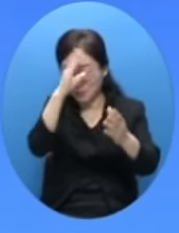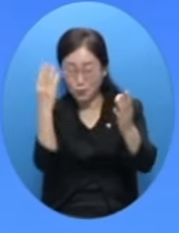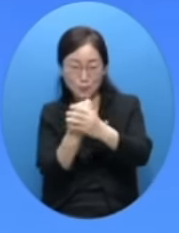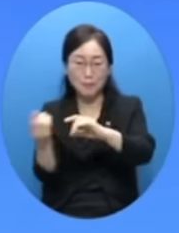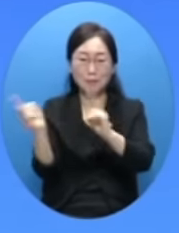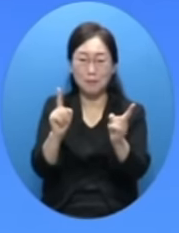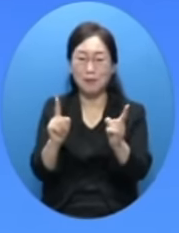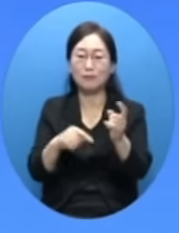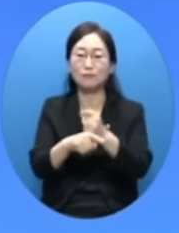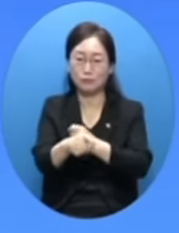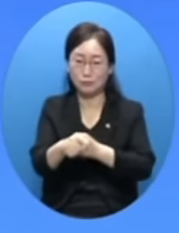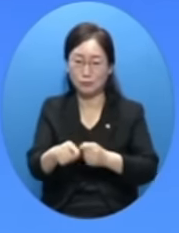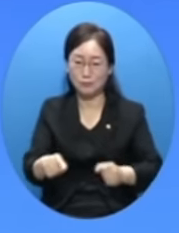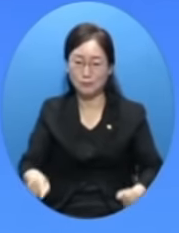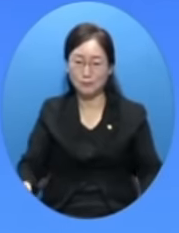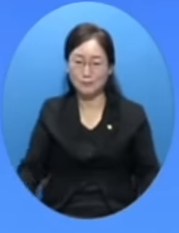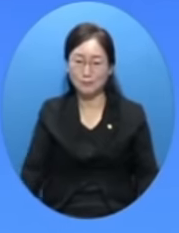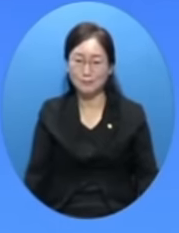된 것입니다.